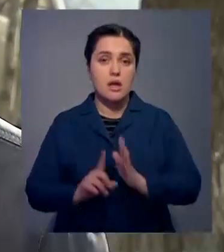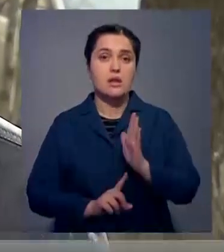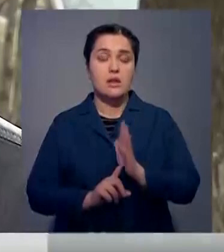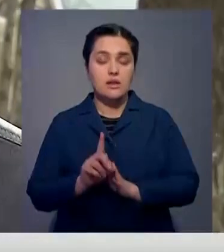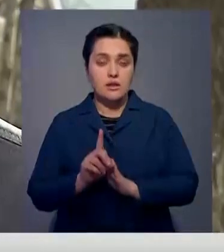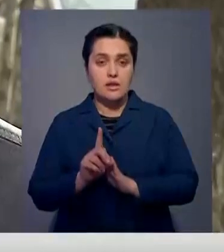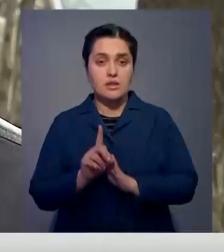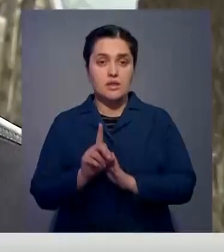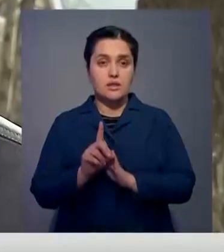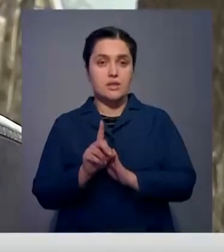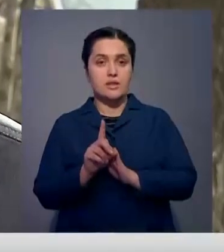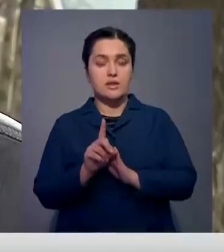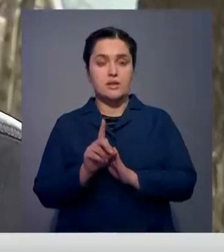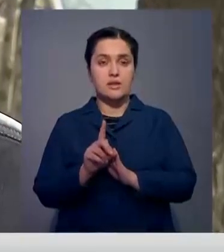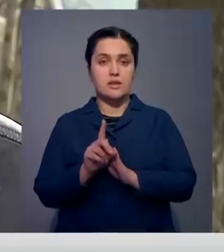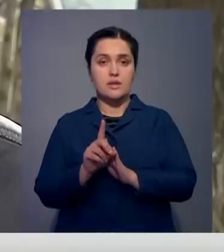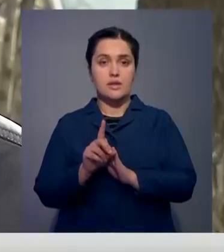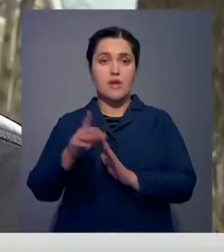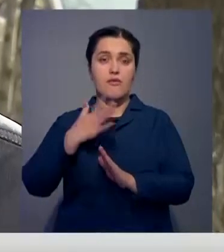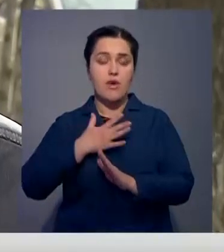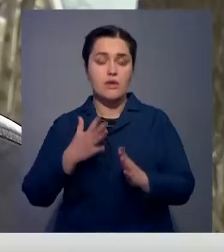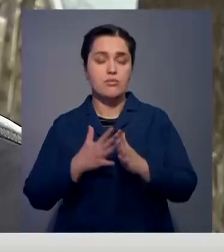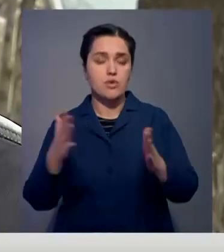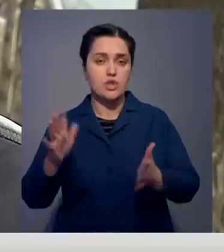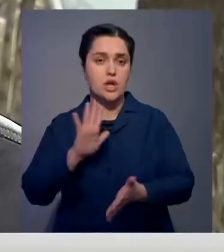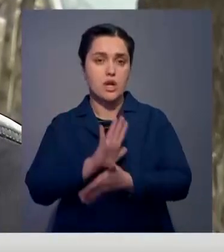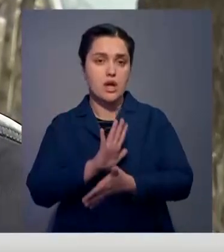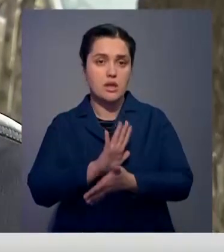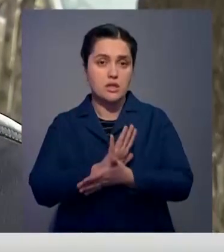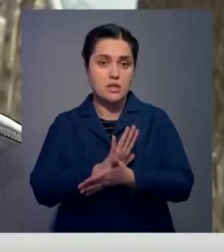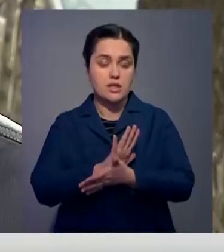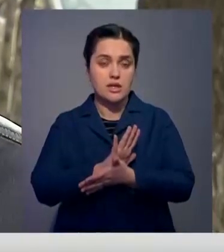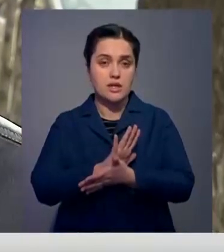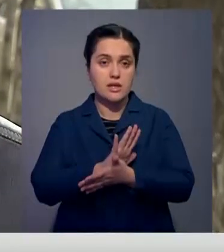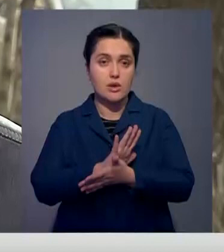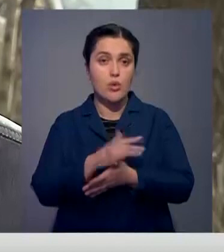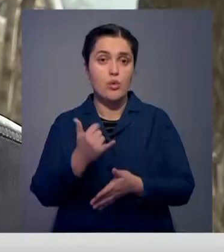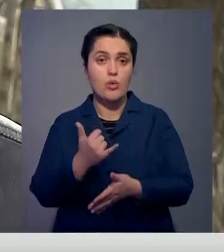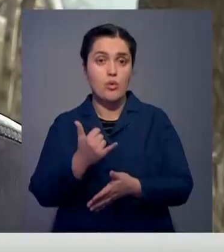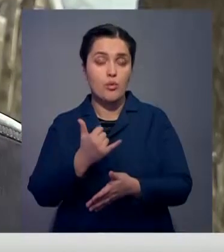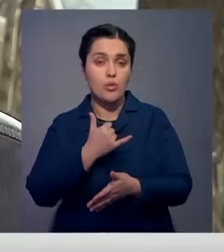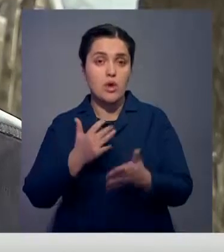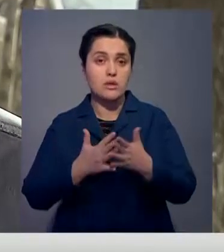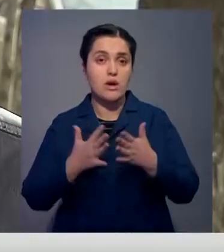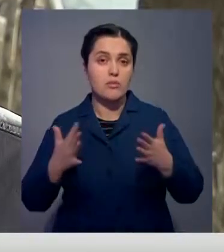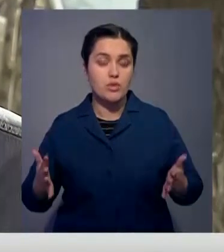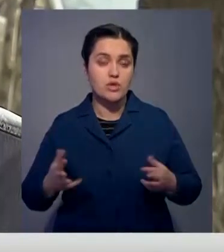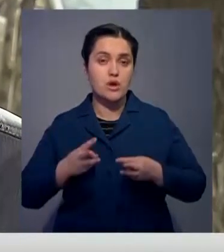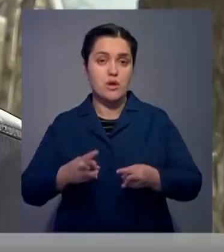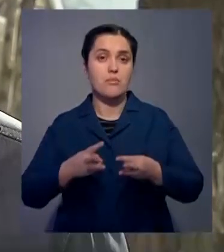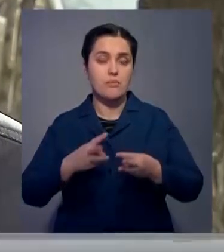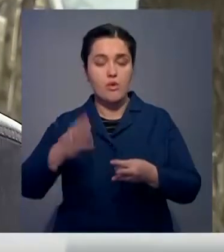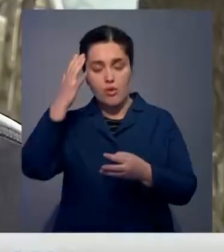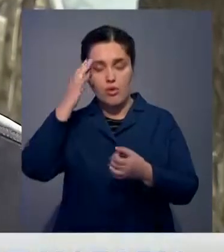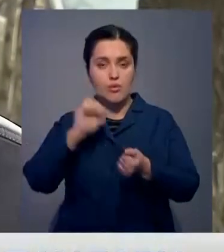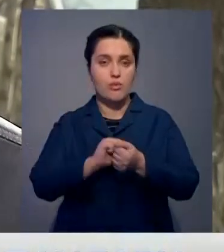отопительный сезон воздух намного грязнее становится, так как у нас большинство отапливается твердым